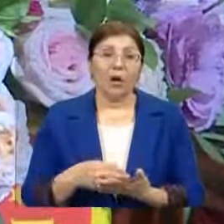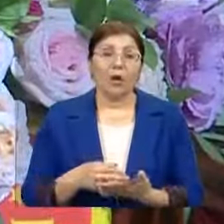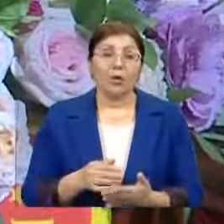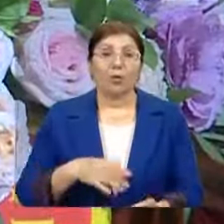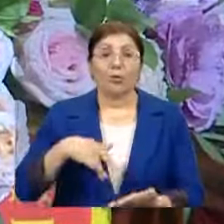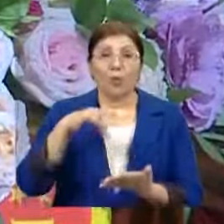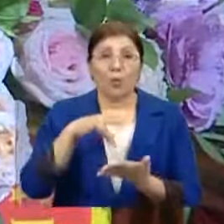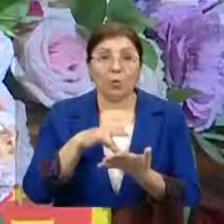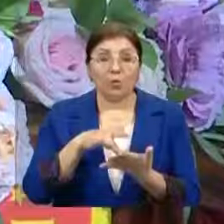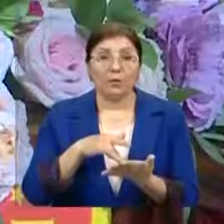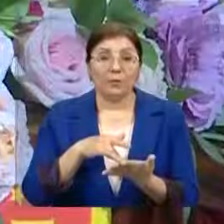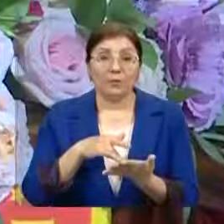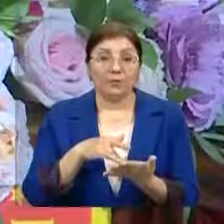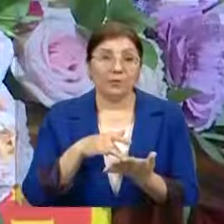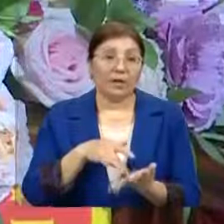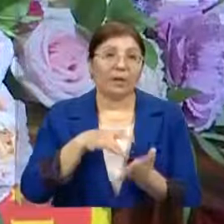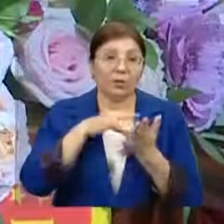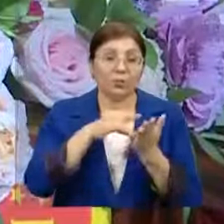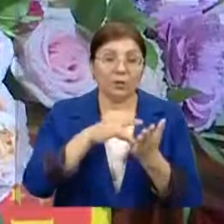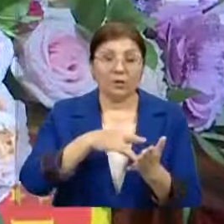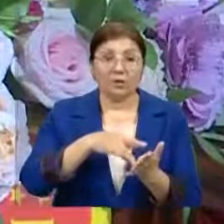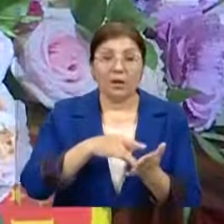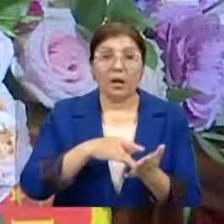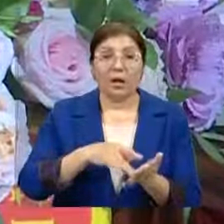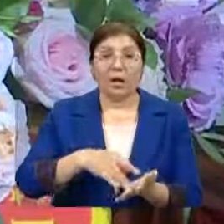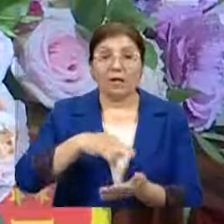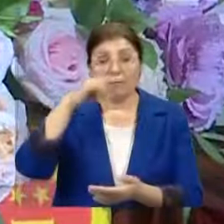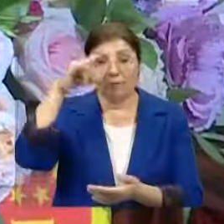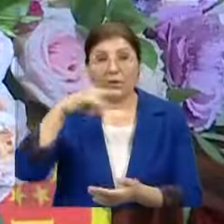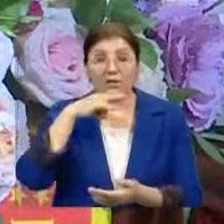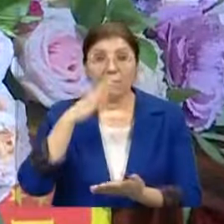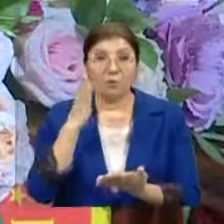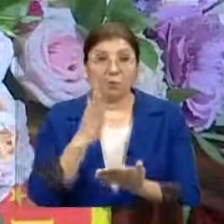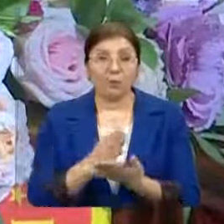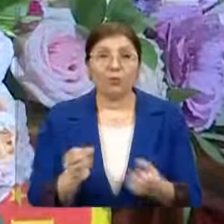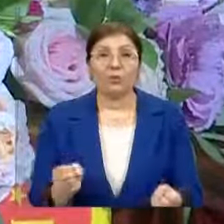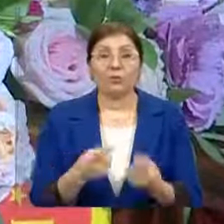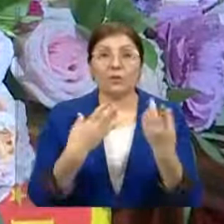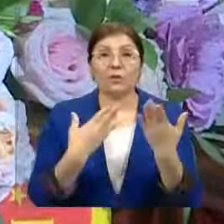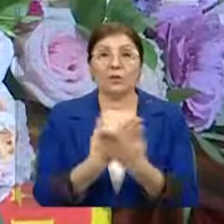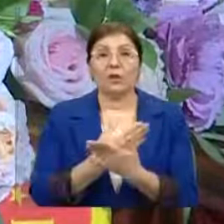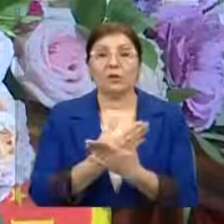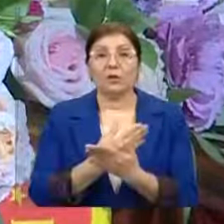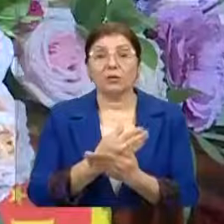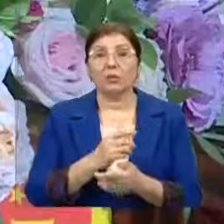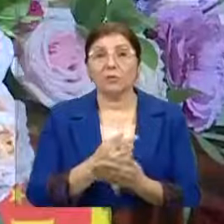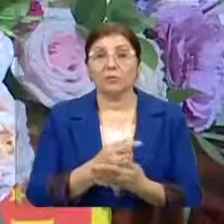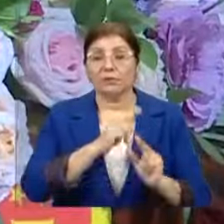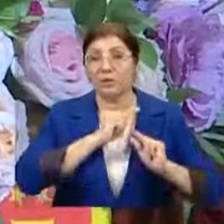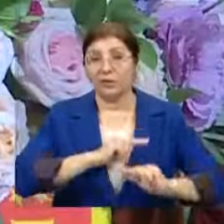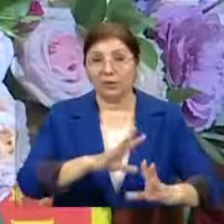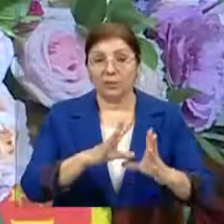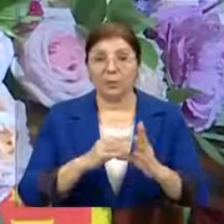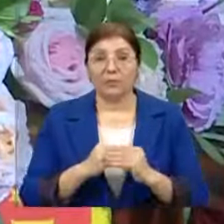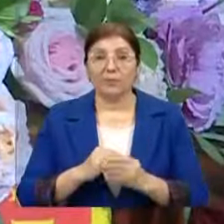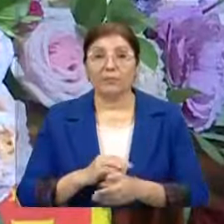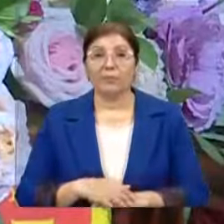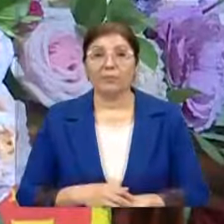туризма в Казахстане, то можно ожидать новый инвестиционный бум и поток китайских туристов.